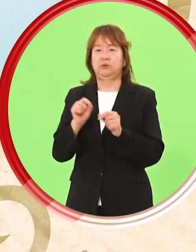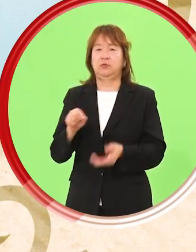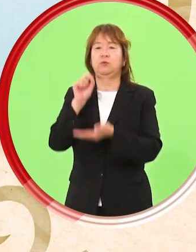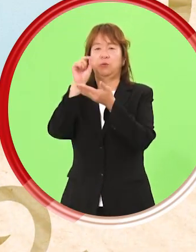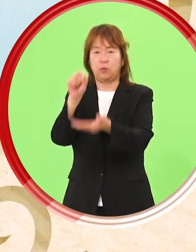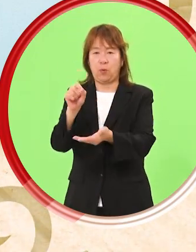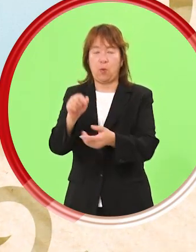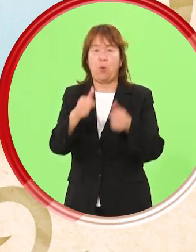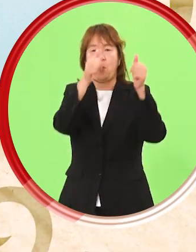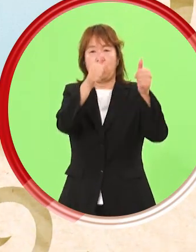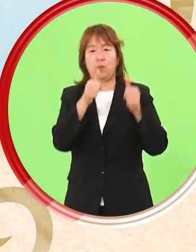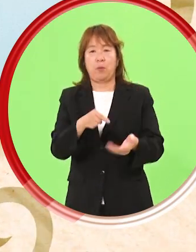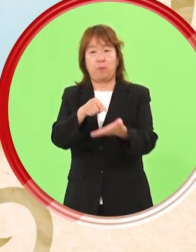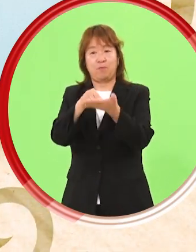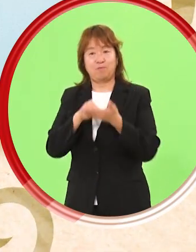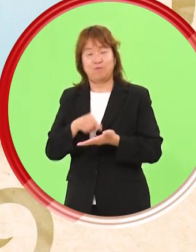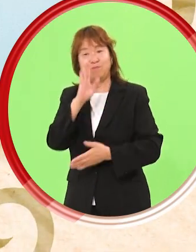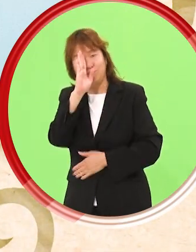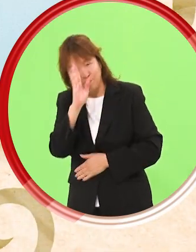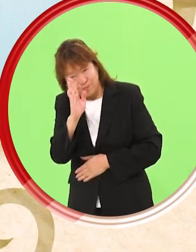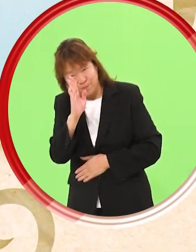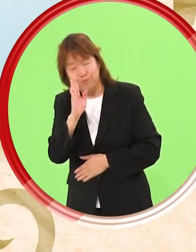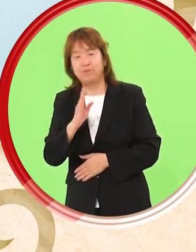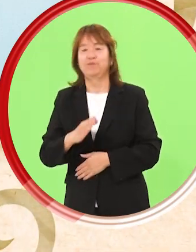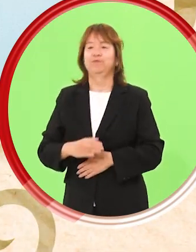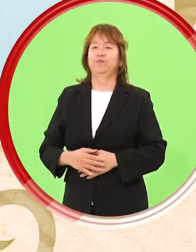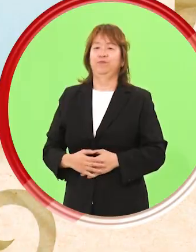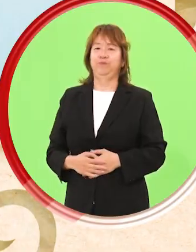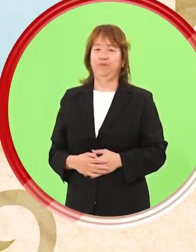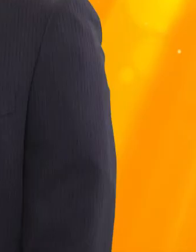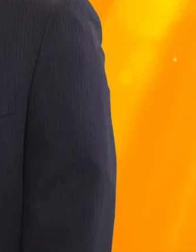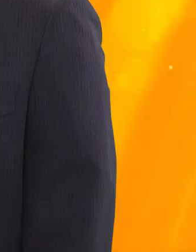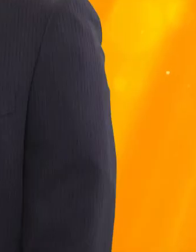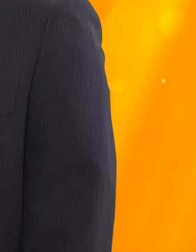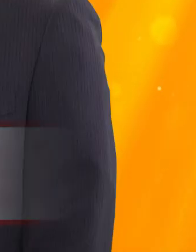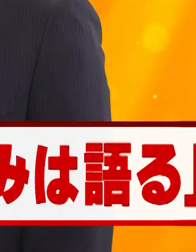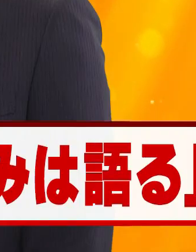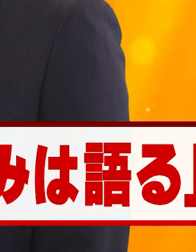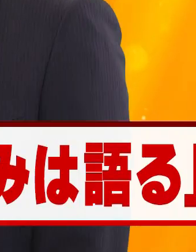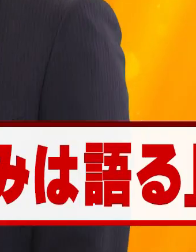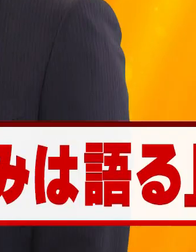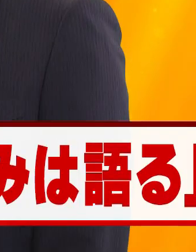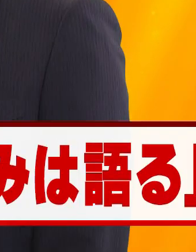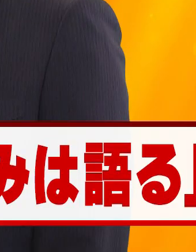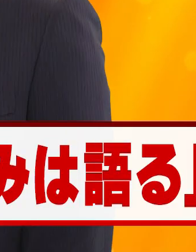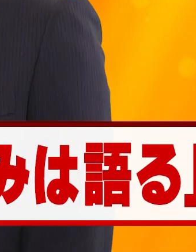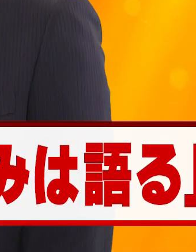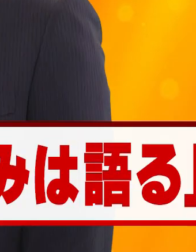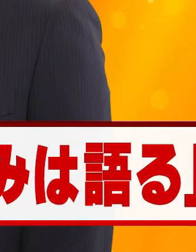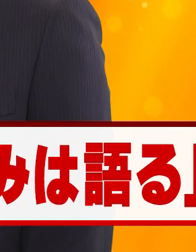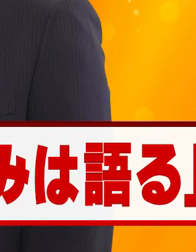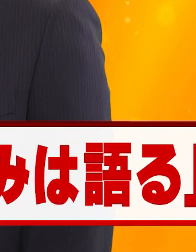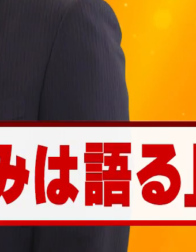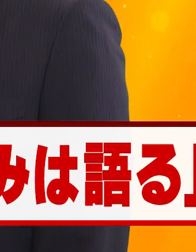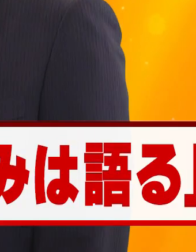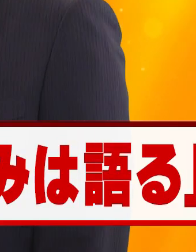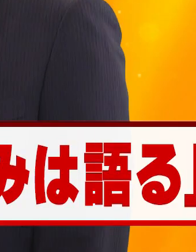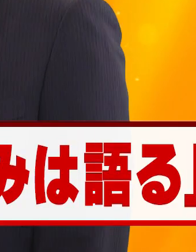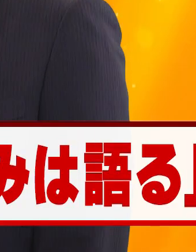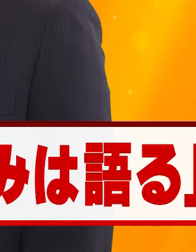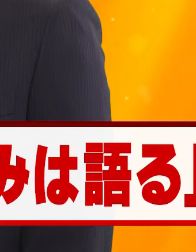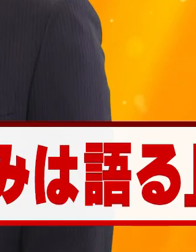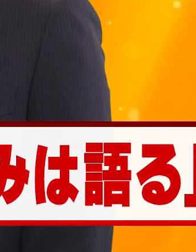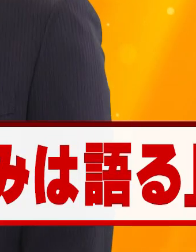ントします。番組ホームページから応募してくださいね。ここをカメラで撮影するとおみくじが引け